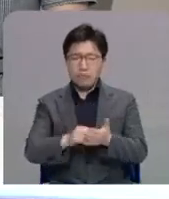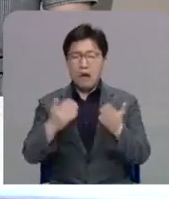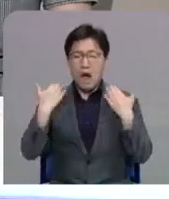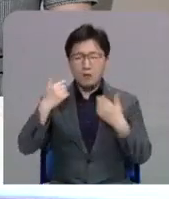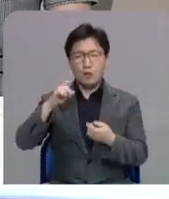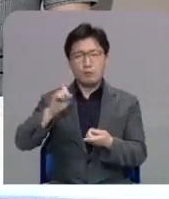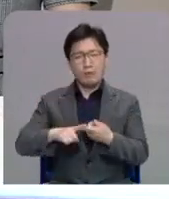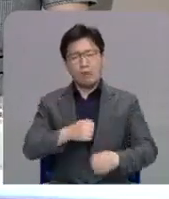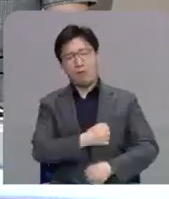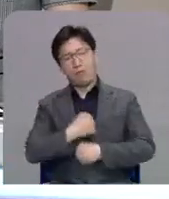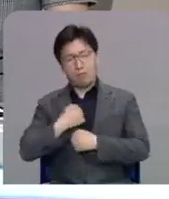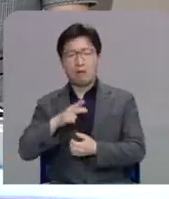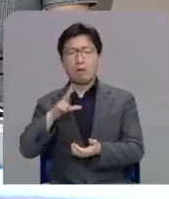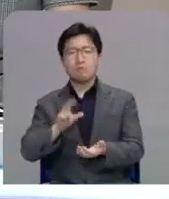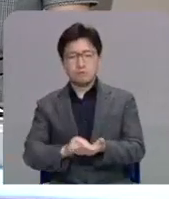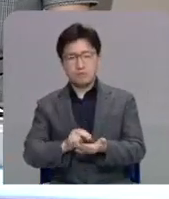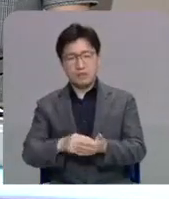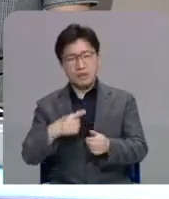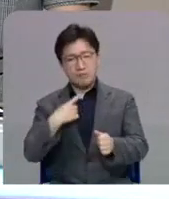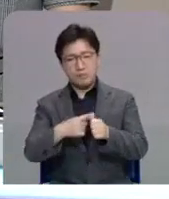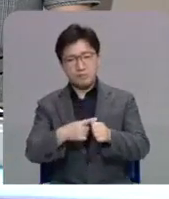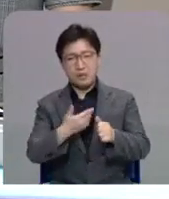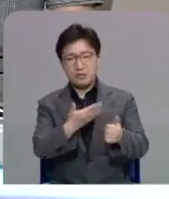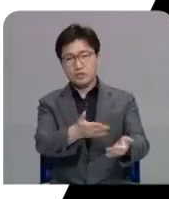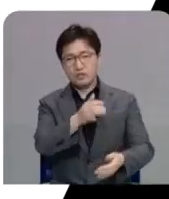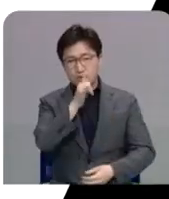요구했습니다 서현덕 기자입니다